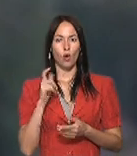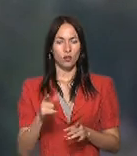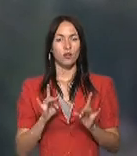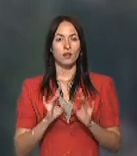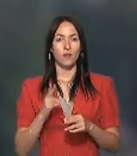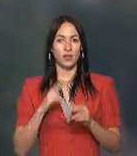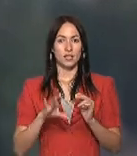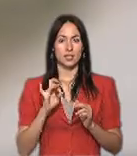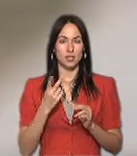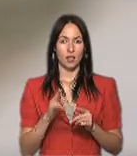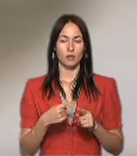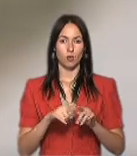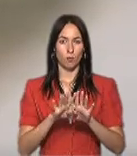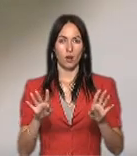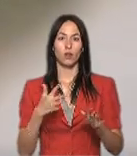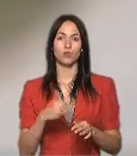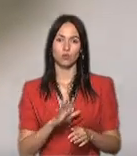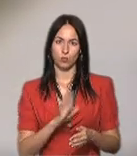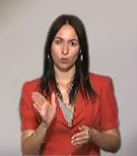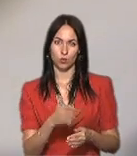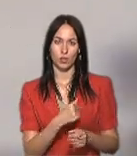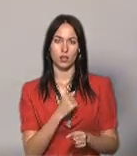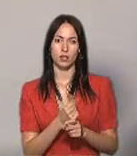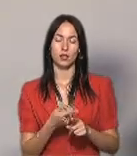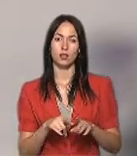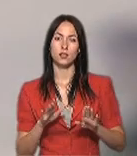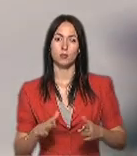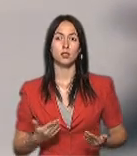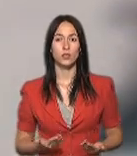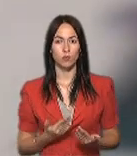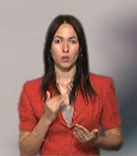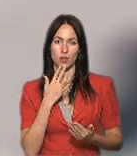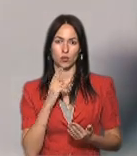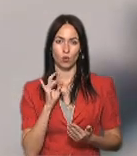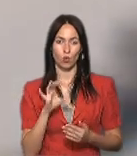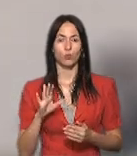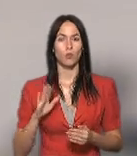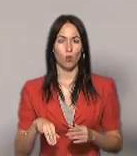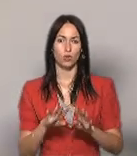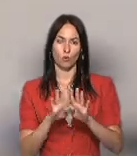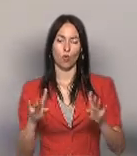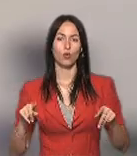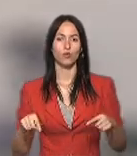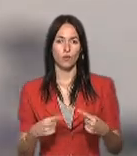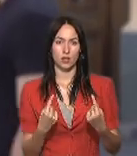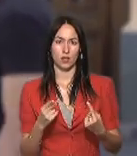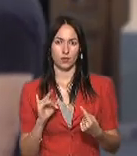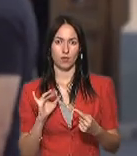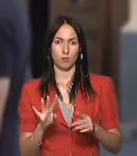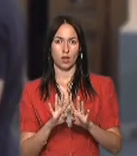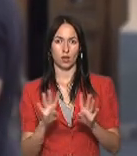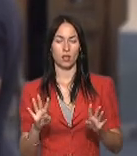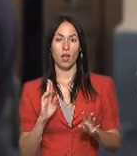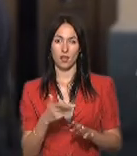наприкінці серпня цей будівельний паркан вже зносили. Робили це місцеві мешканці та Нацкорпус. Потім огорожу відновили. І, як